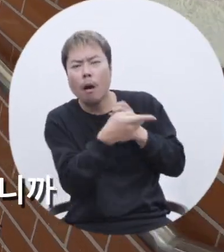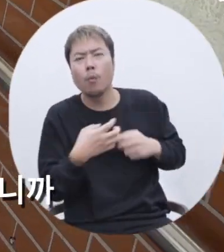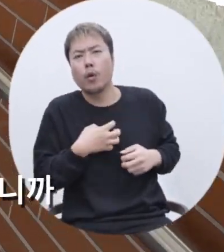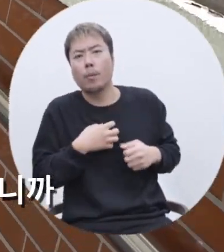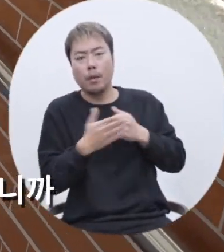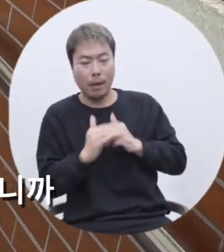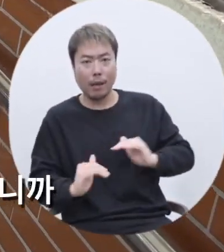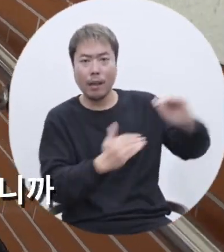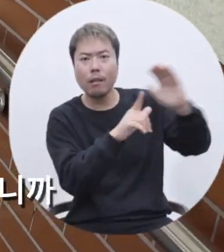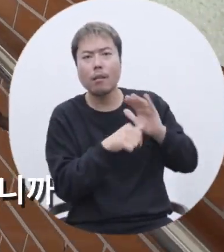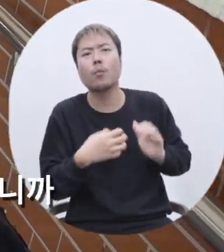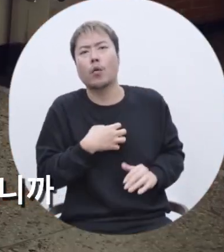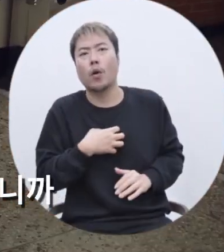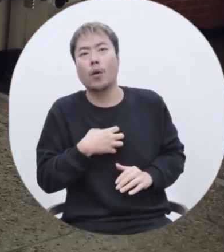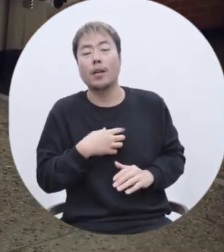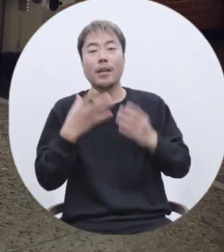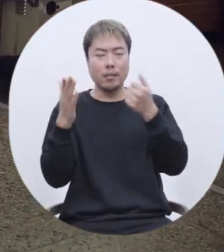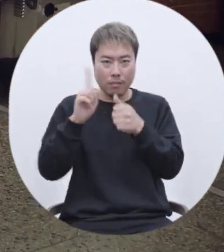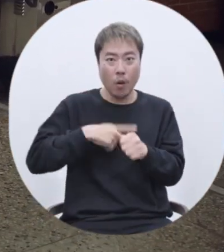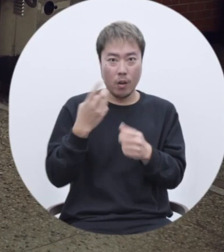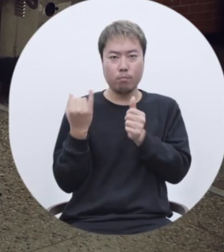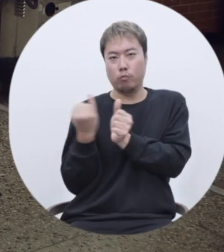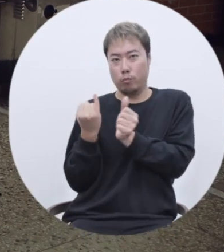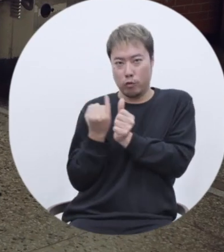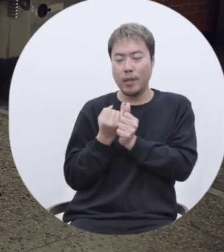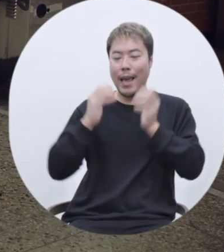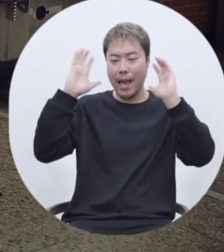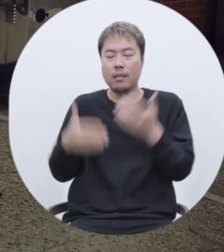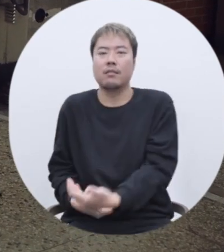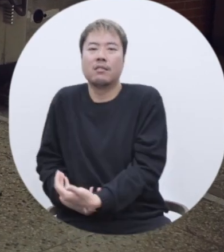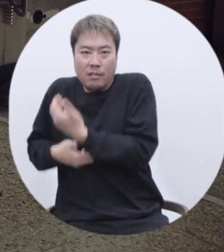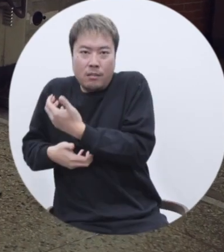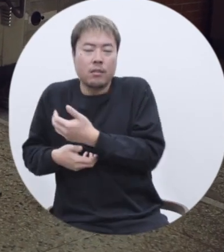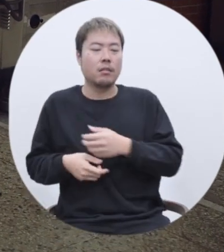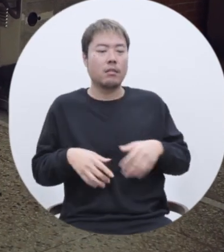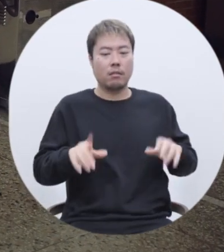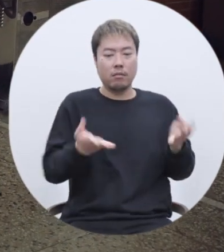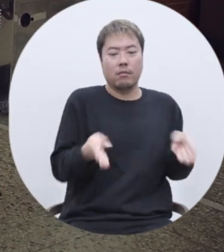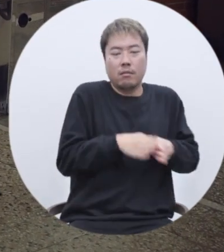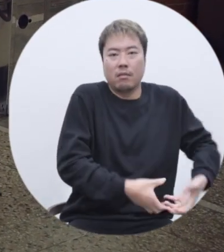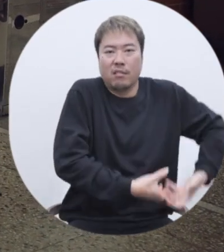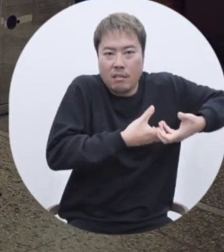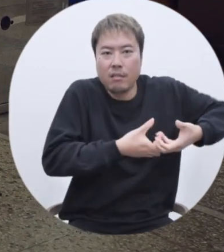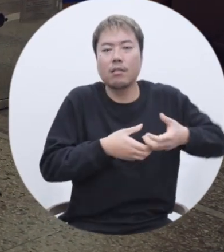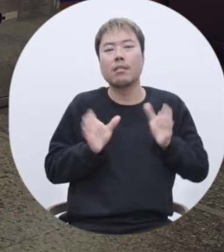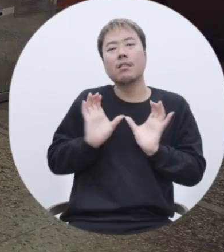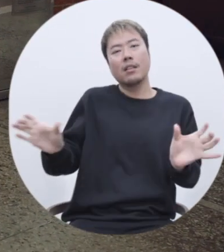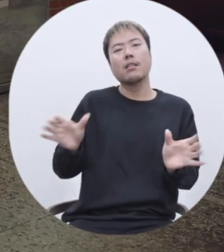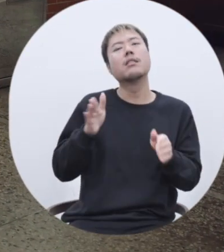떨어질 수도 있고 위험하니까 부부가 한 명은 안고 한 명은 그냥 유모차를 접어서 들고 올라가는.